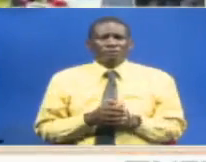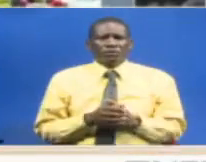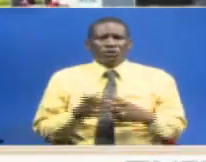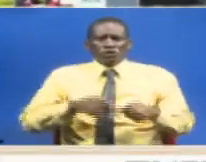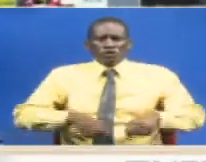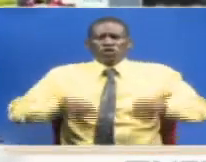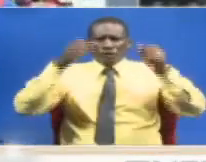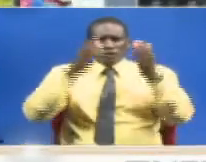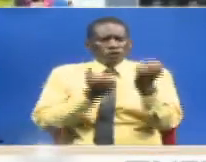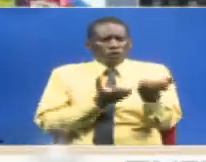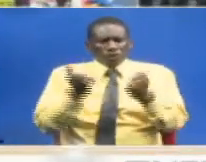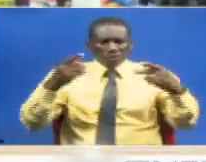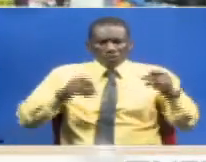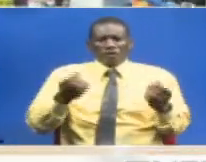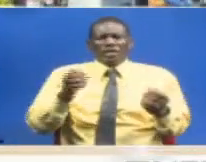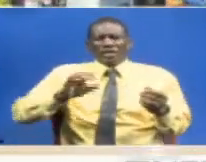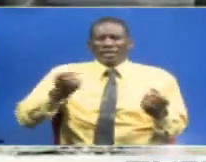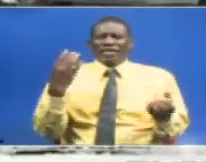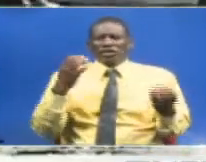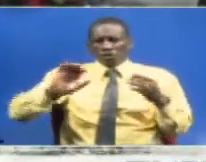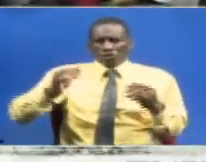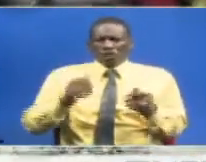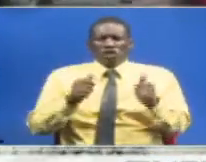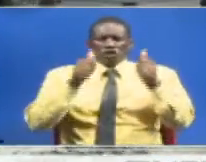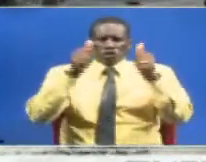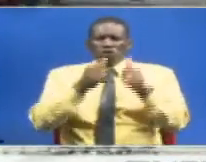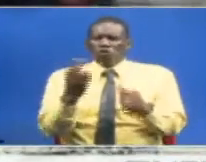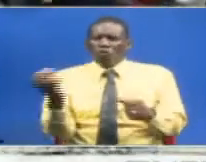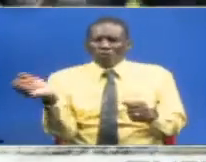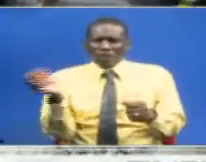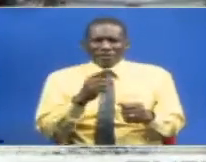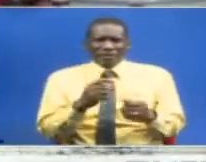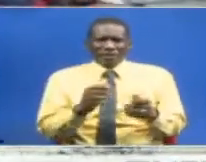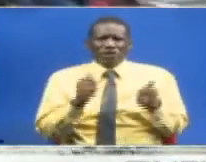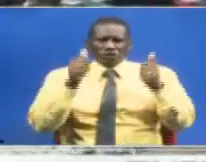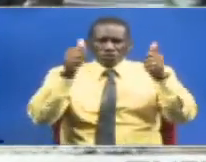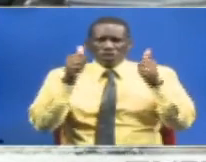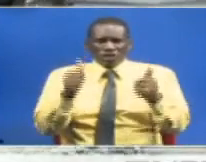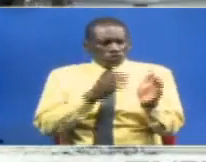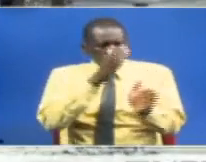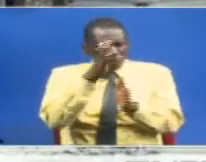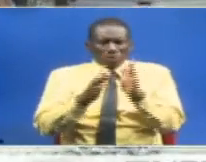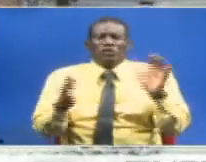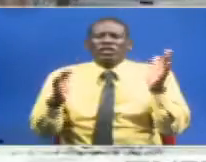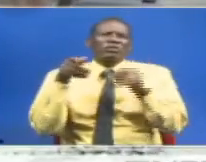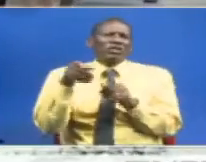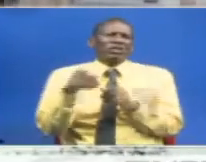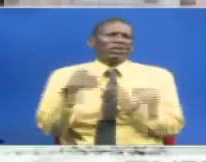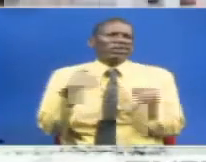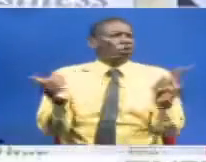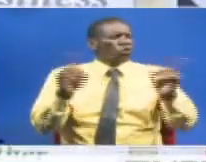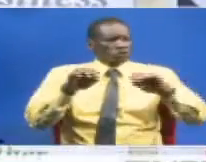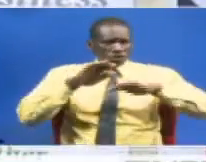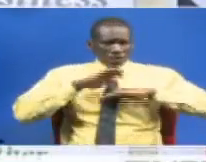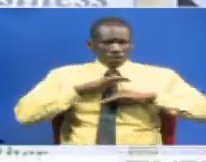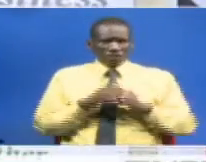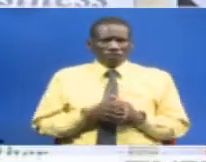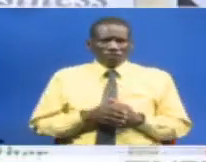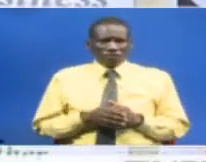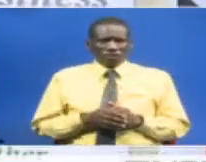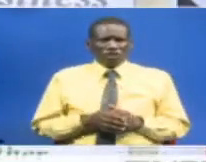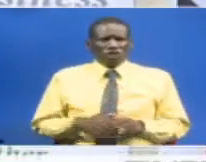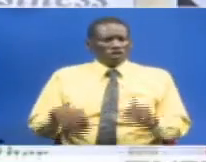wa wanabiashara wa kaunti ya Kericho, notisi ya miezi mbili waliopewa kujiandaa kwa maadhimisho haya haikutosha. Among the problem